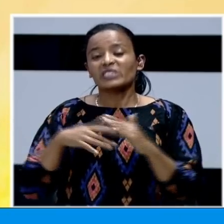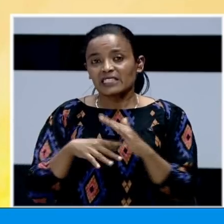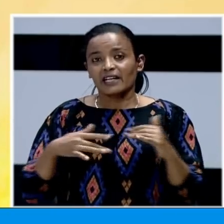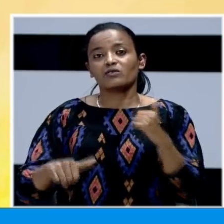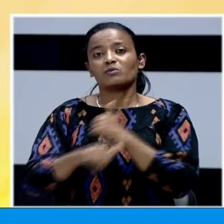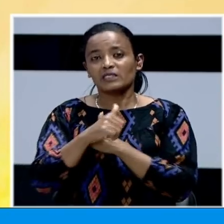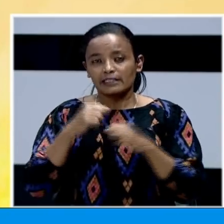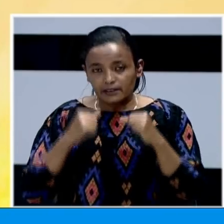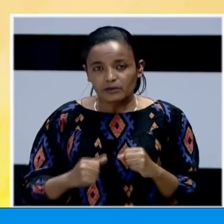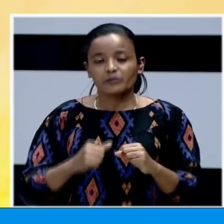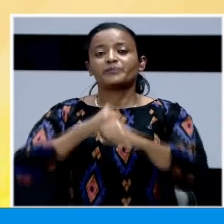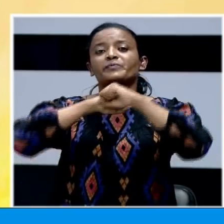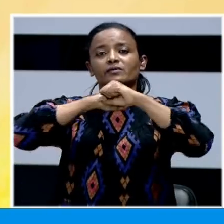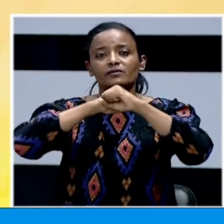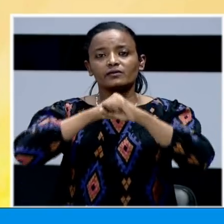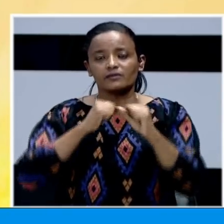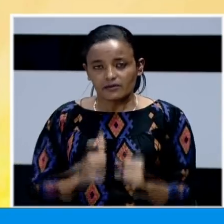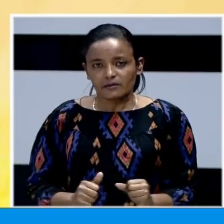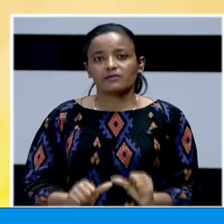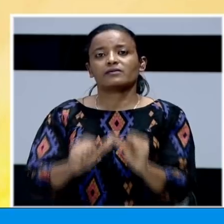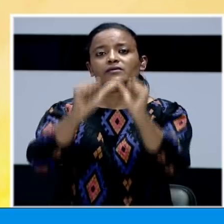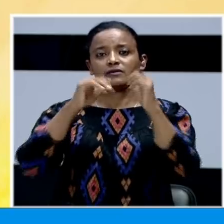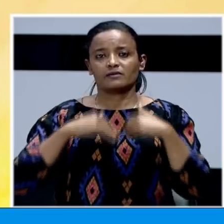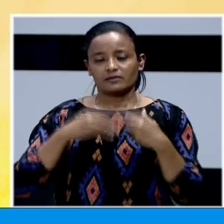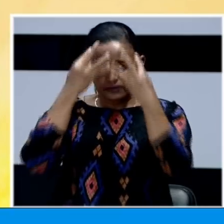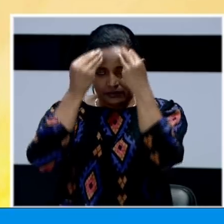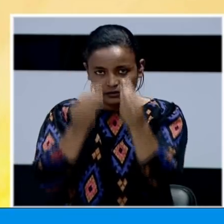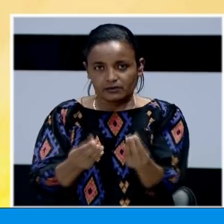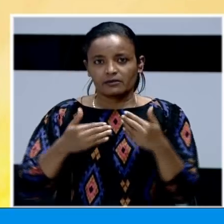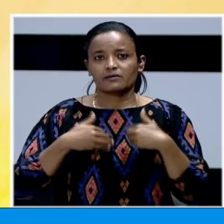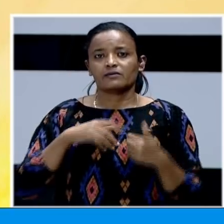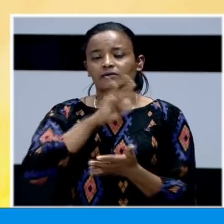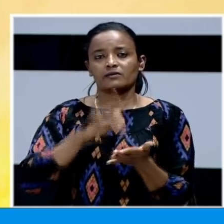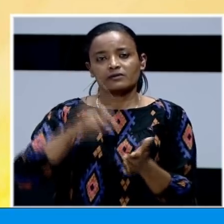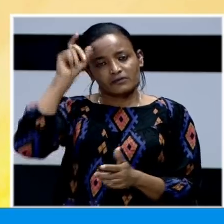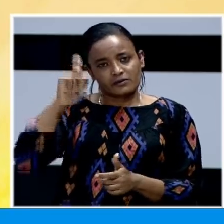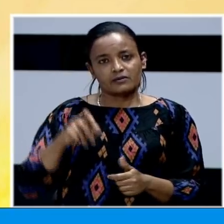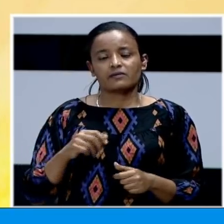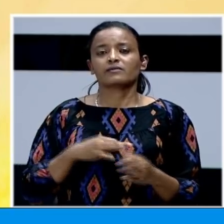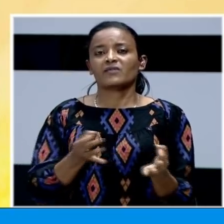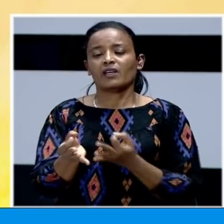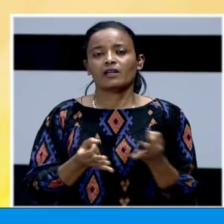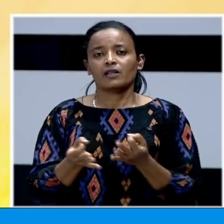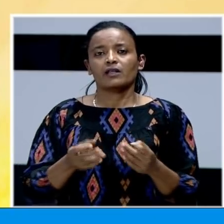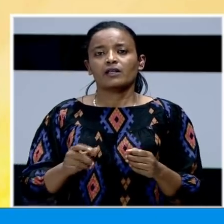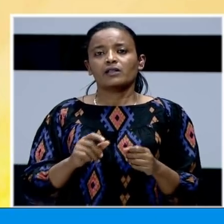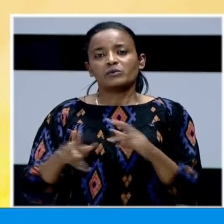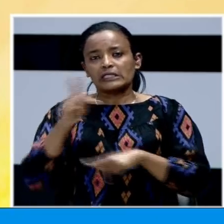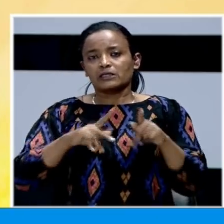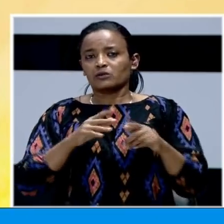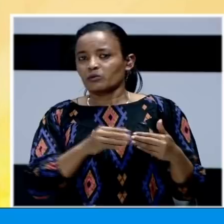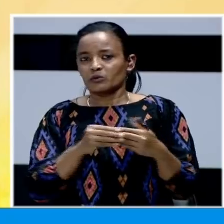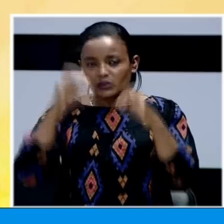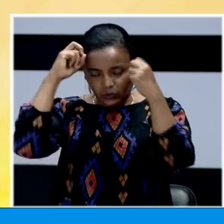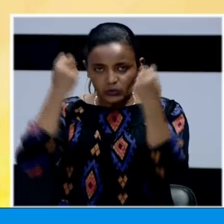ጽግዕተኛታት ተጻዊሩ መኸቱ ኣጠናኺሩ ቀጺሉሉ ከም ዘሎ ኣረጋጊጽና ኣለና ኢሉ እቲ ማእኸላይ ኮሚቴ ኣብ መግለጽ እዩ። ምስ ህዝብና መሪሕ